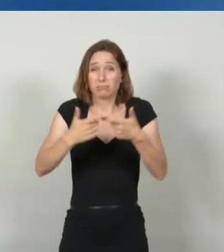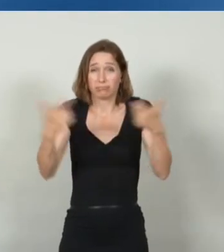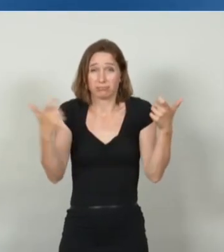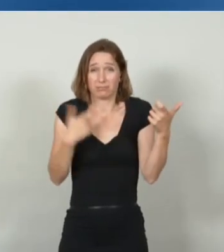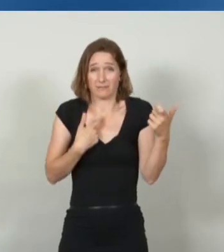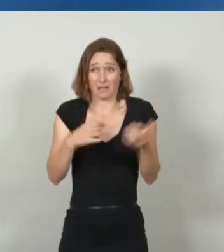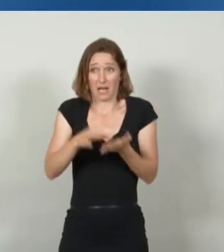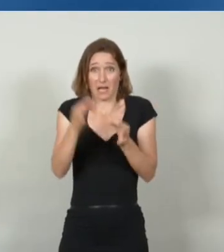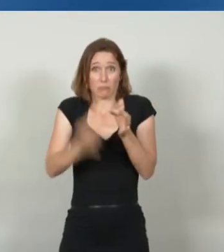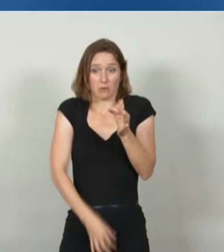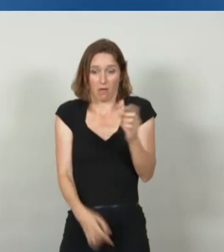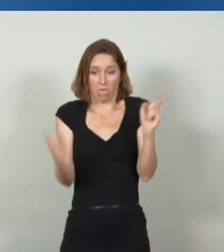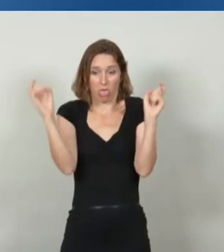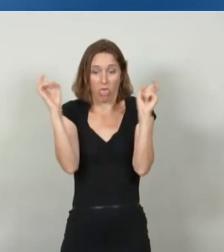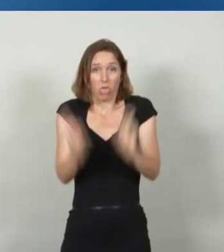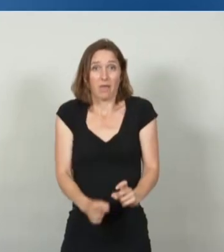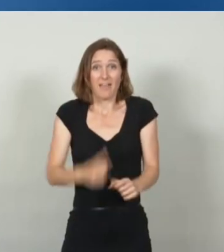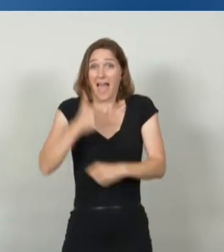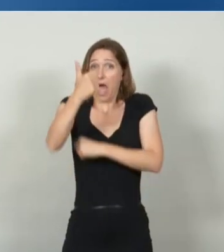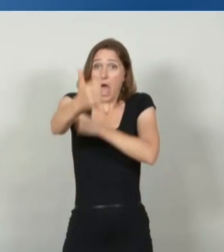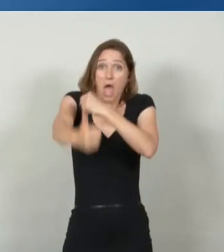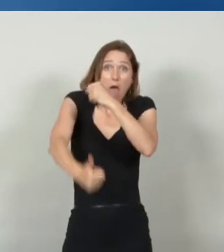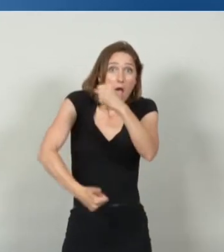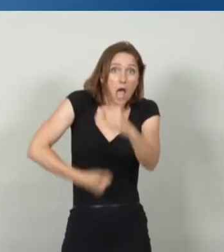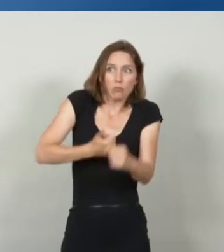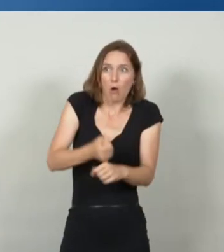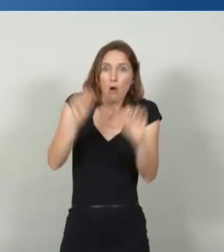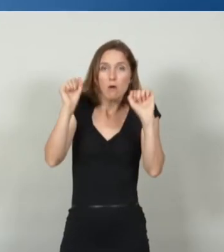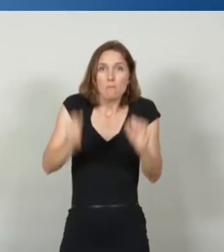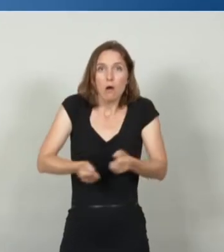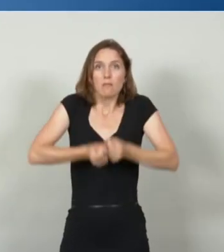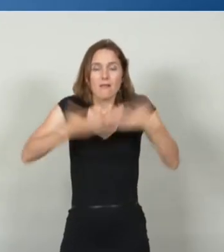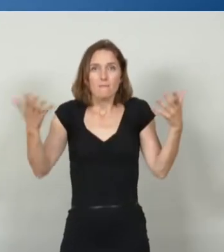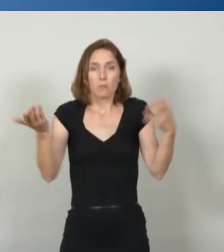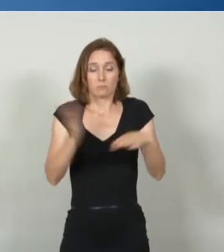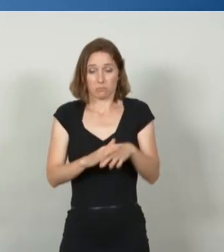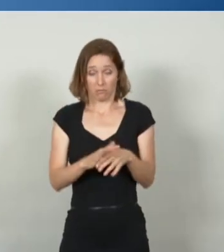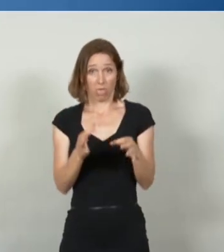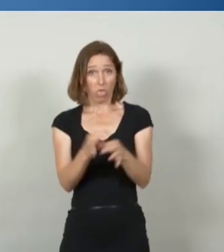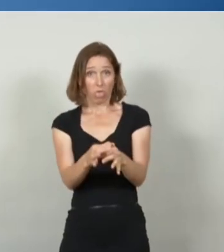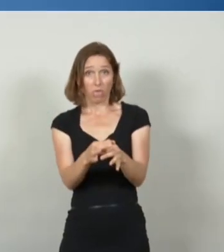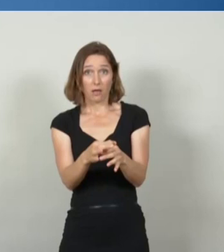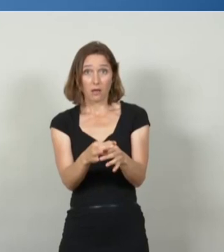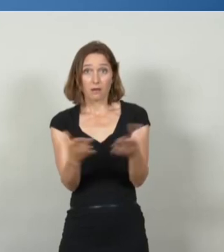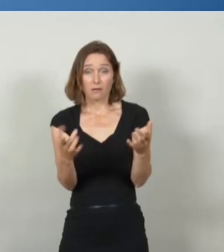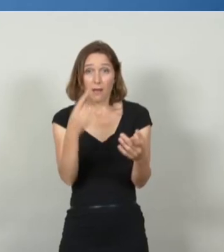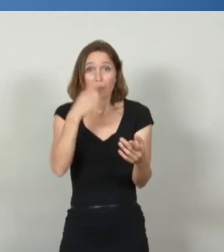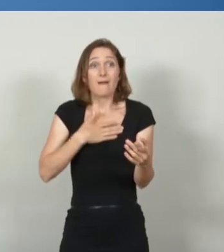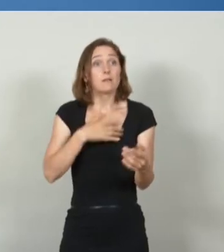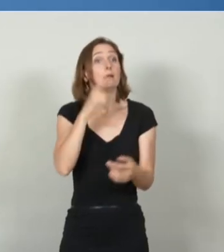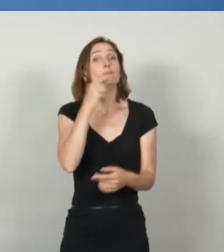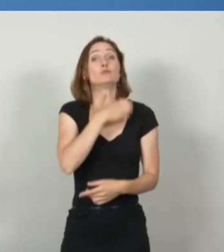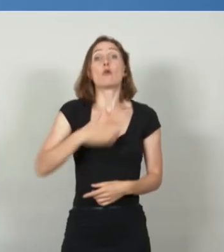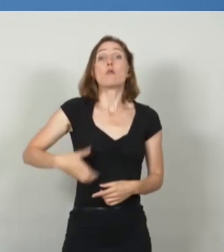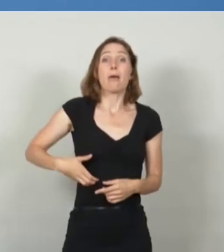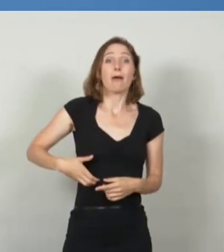à ces résultats là je trouve ça assez délirant je suis sûr que Monsieur le Maire ou même d'autres d'ailleurs ont bien plus d'abonnés à leur compte que finalement